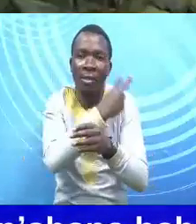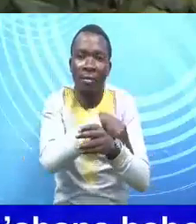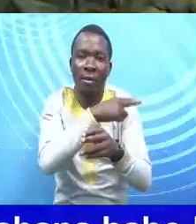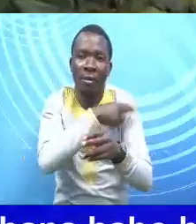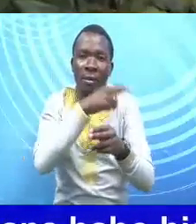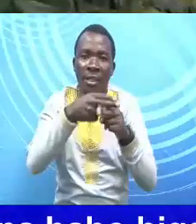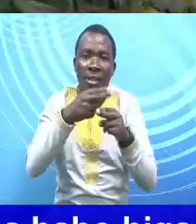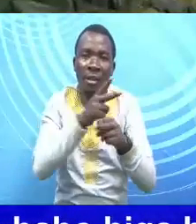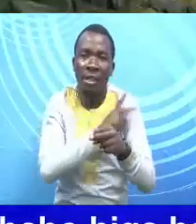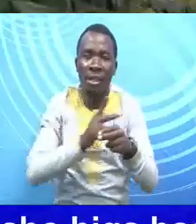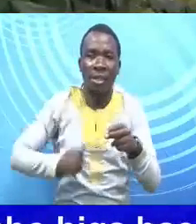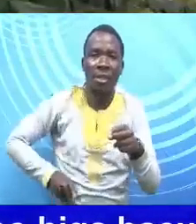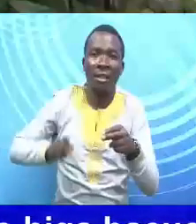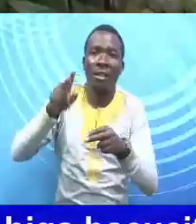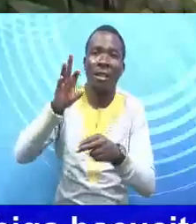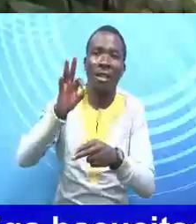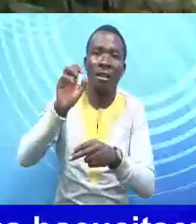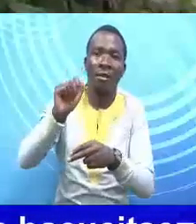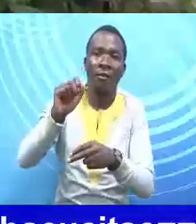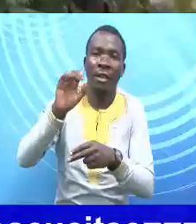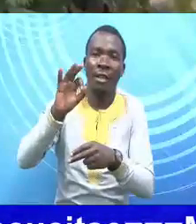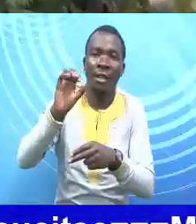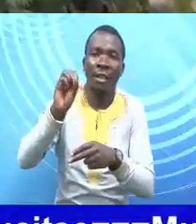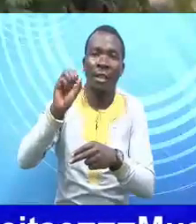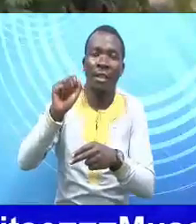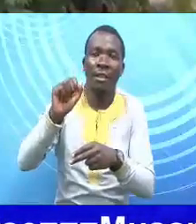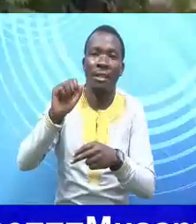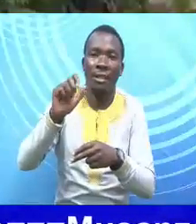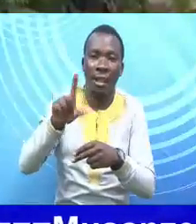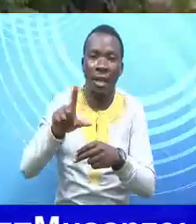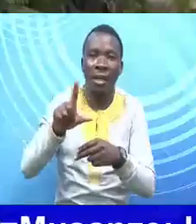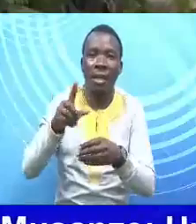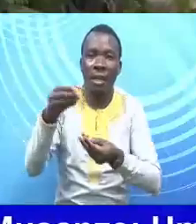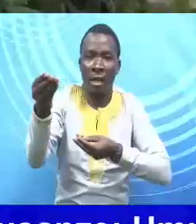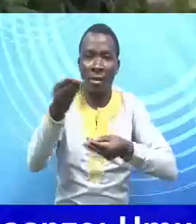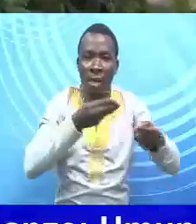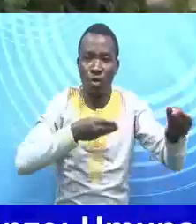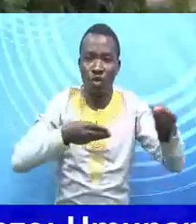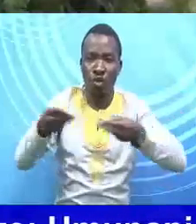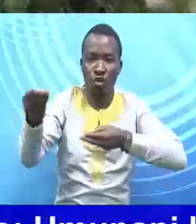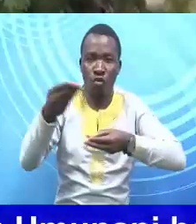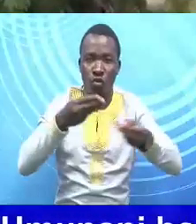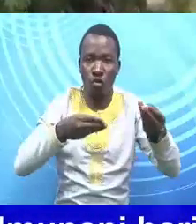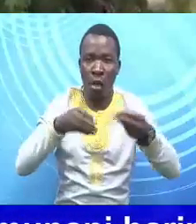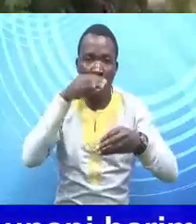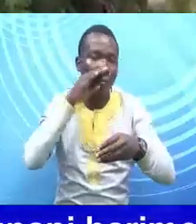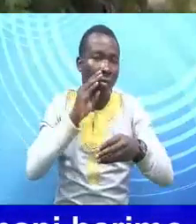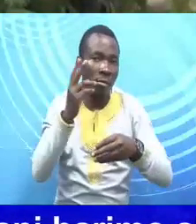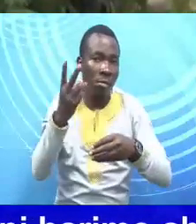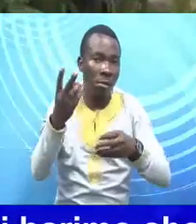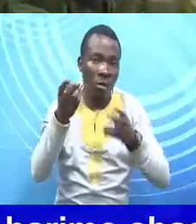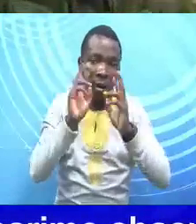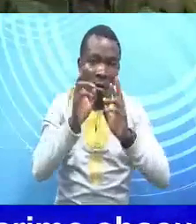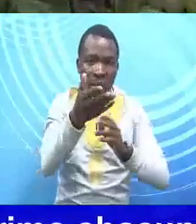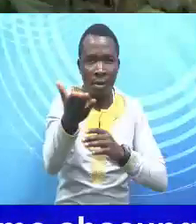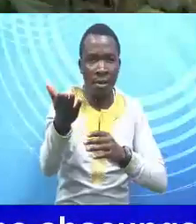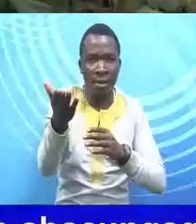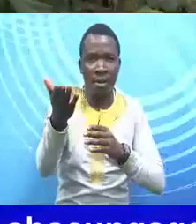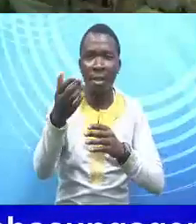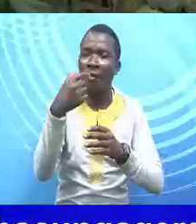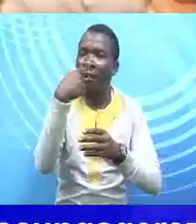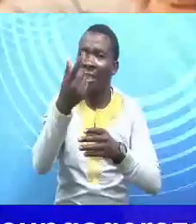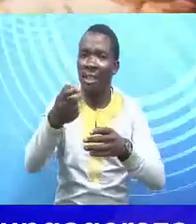bwajyana umwana Faisal nkaba ncuruza udukese tubiri nitwo turi abari baje kurangura ndabyara mugere muturangure nibura mujyane mu